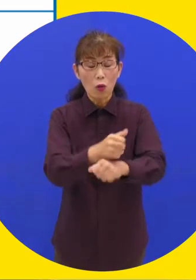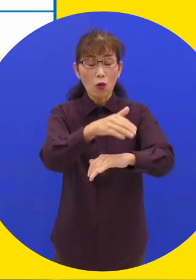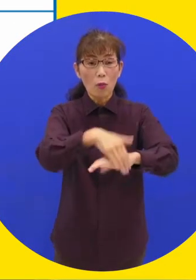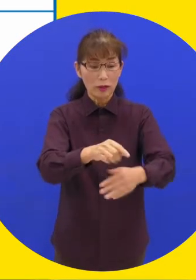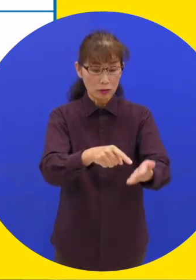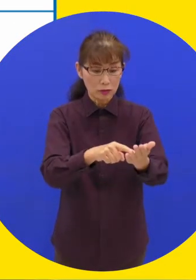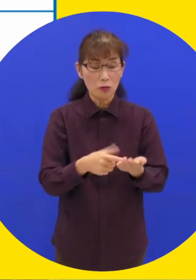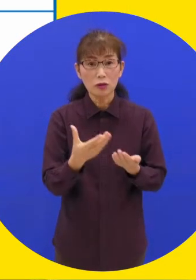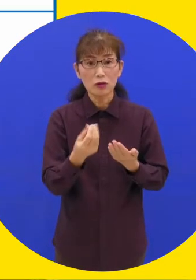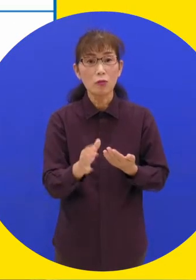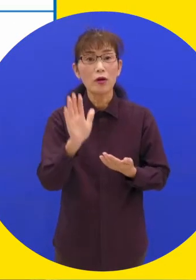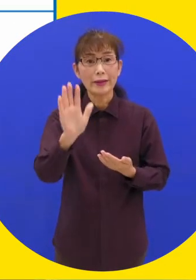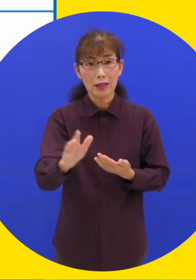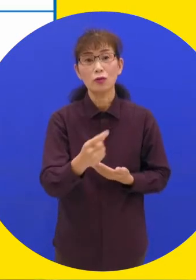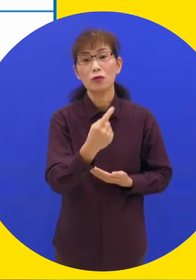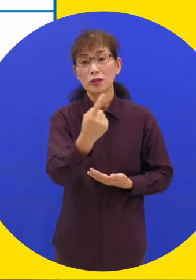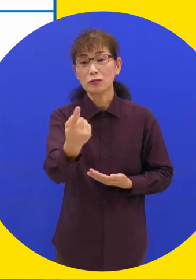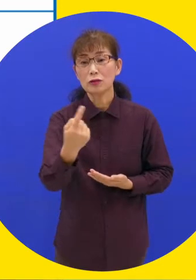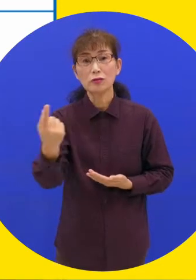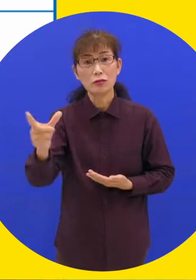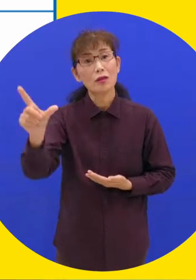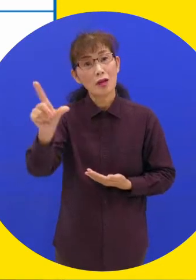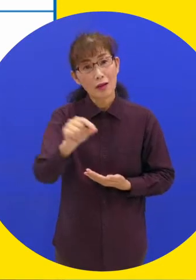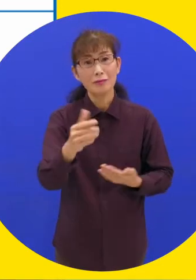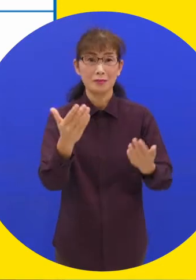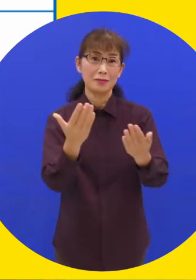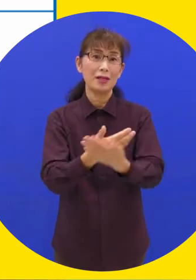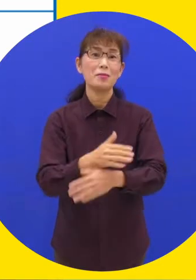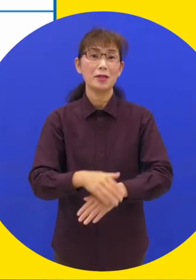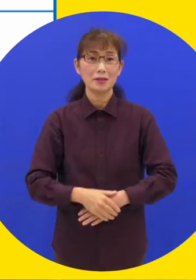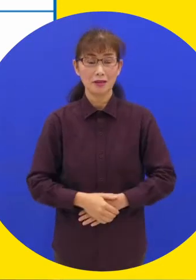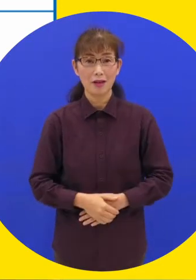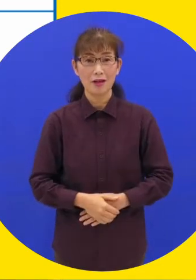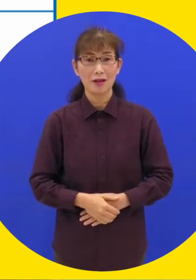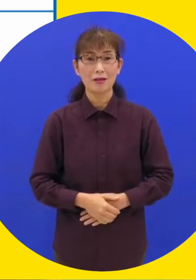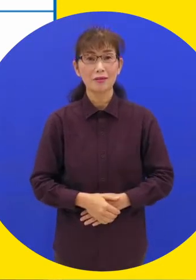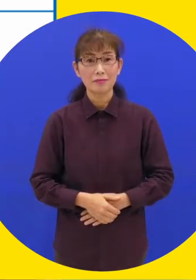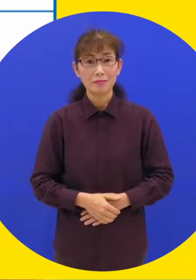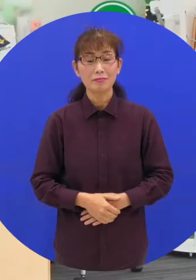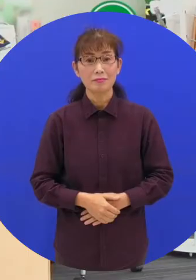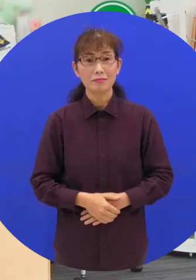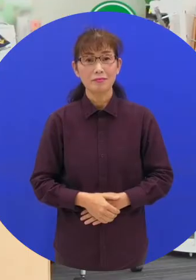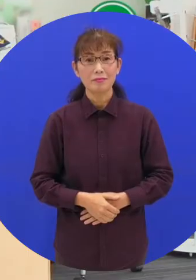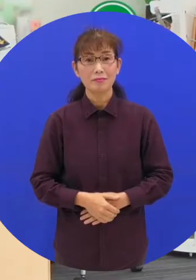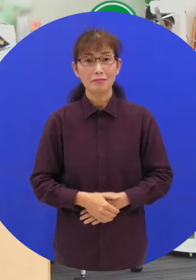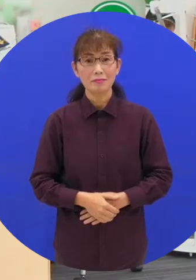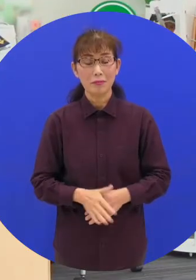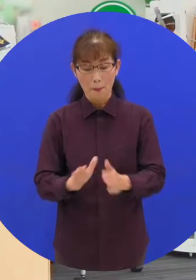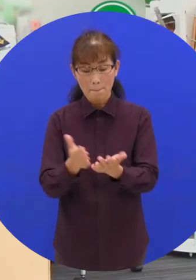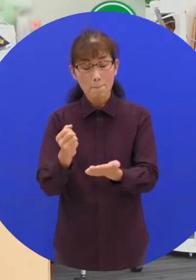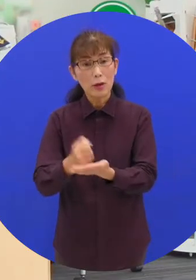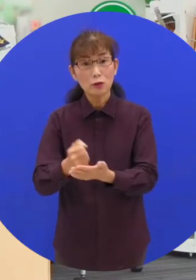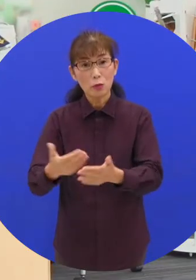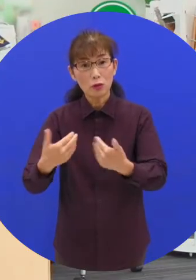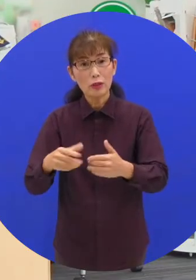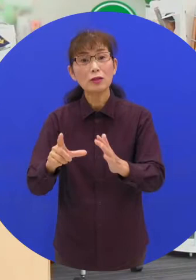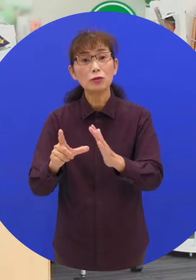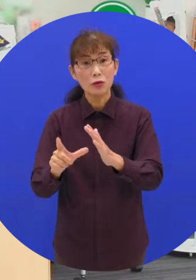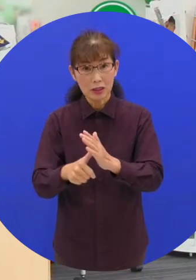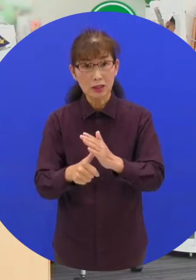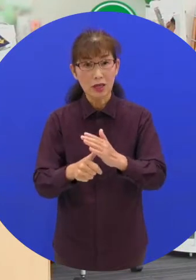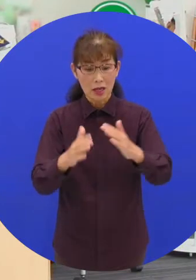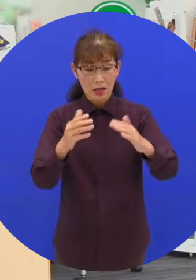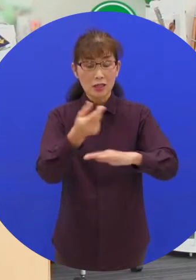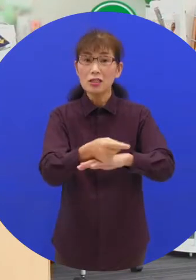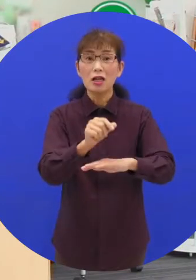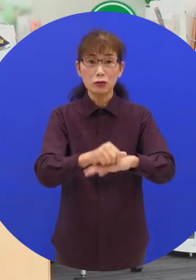窓口で行うことで利用者の皆さんの負担を減らすことにもつながりました。 パスポートも必要な戸籍の書